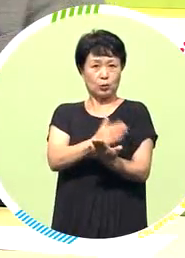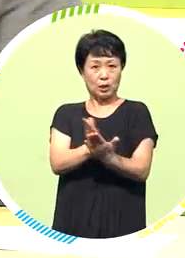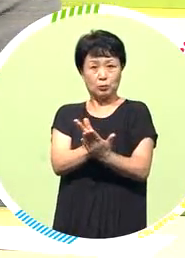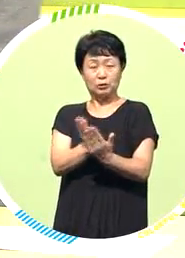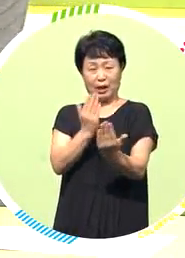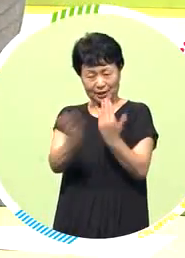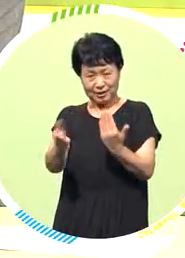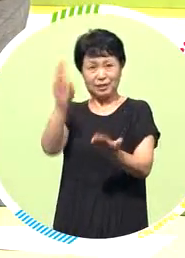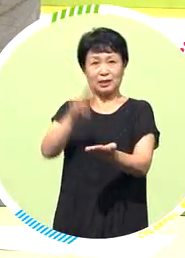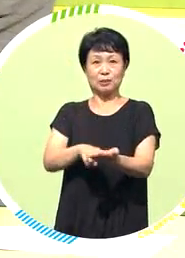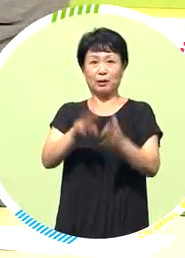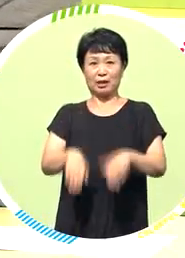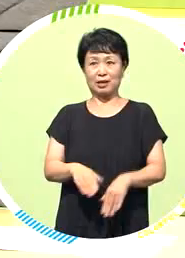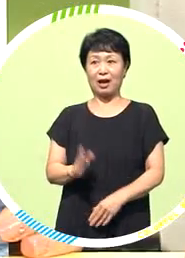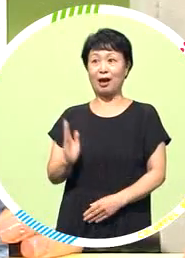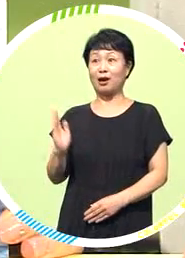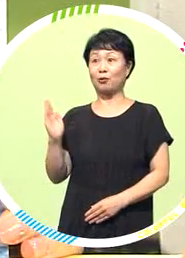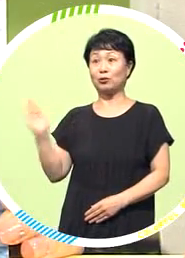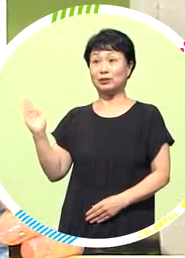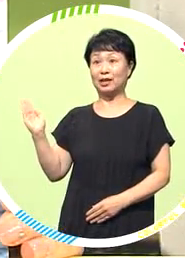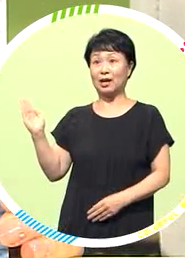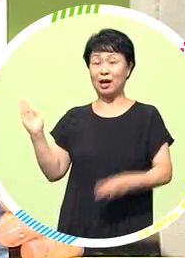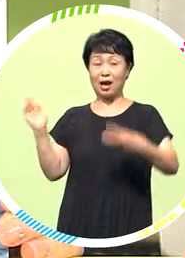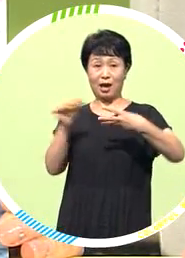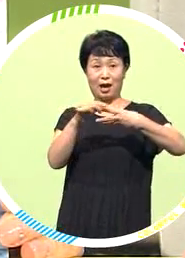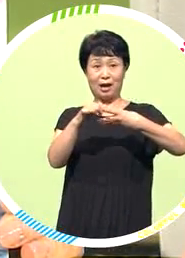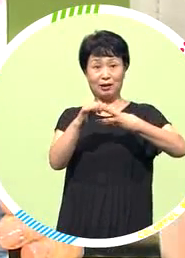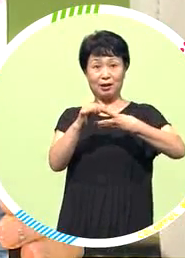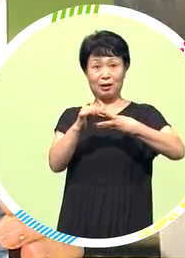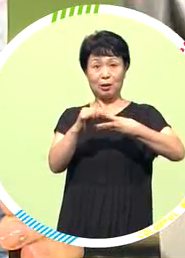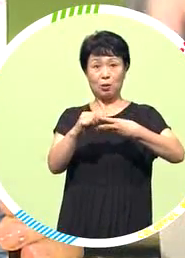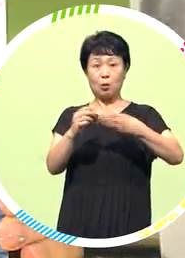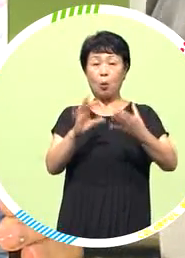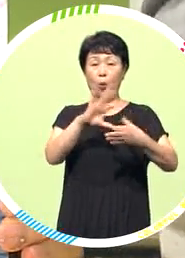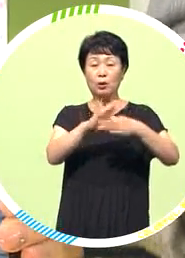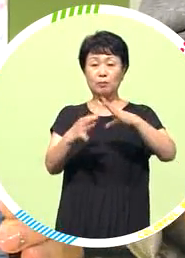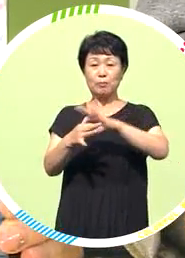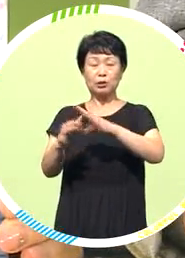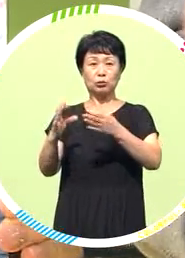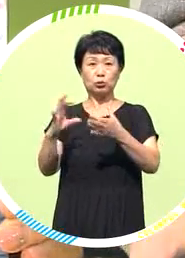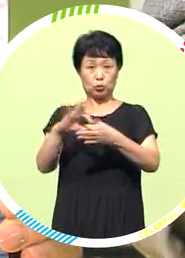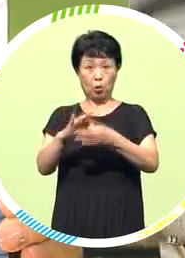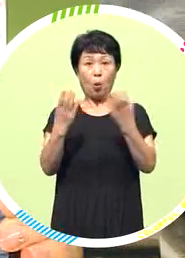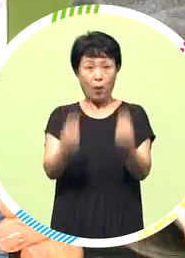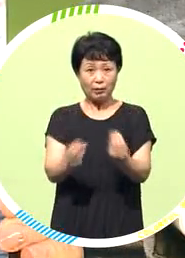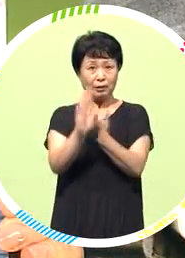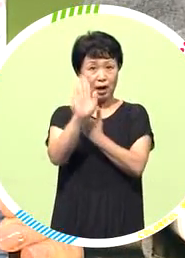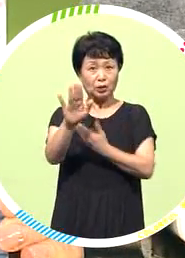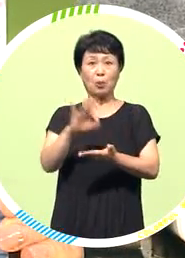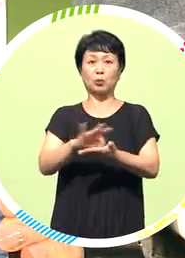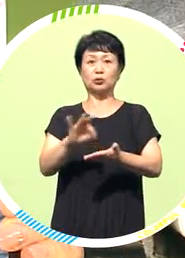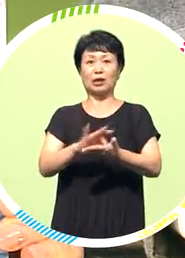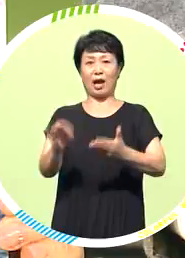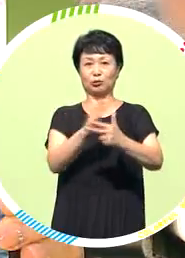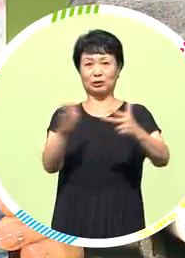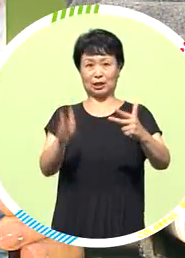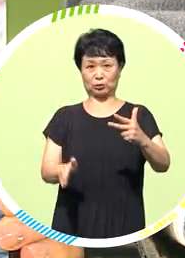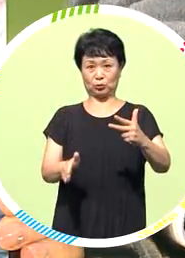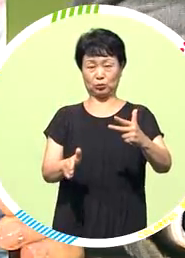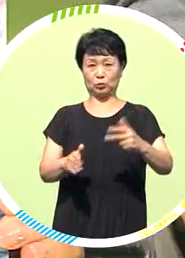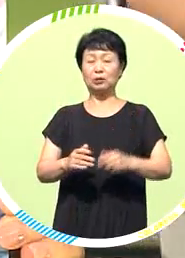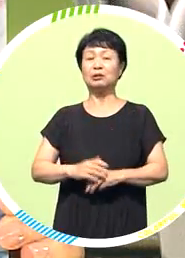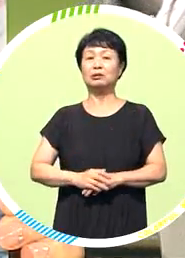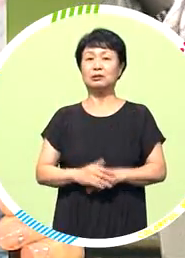ですね、うん、それがこうだった、はい、つまり高級施設っていうのはオリンピック終わった後も使えますよという施設、うんうん、例えば今